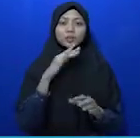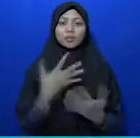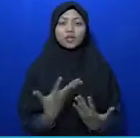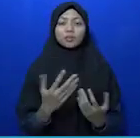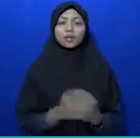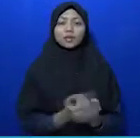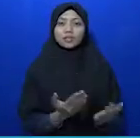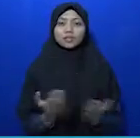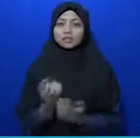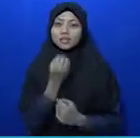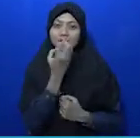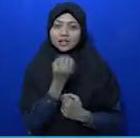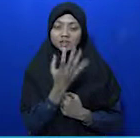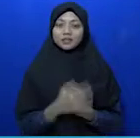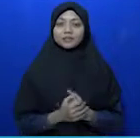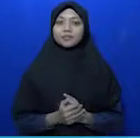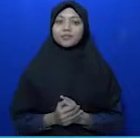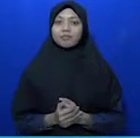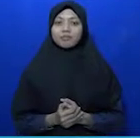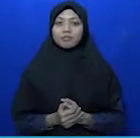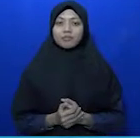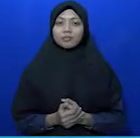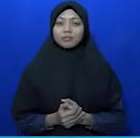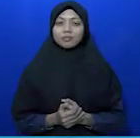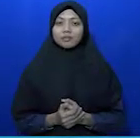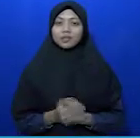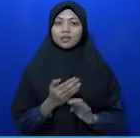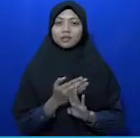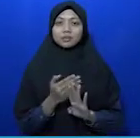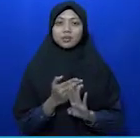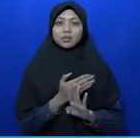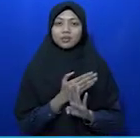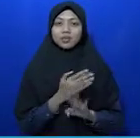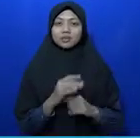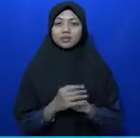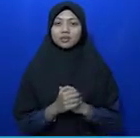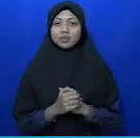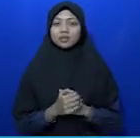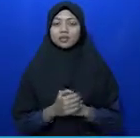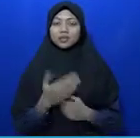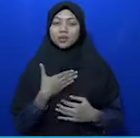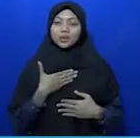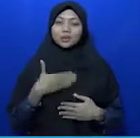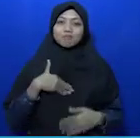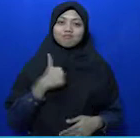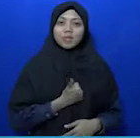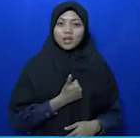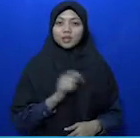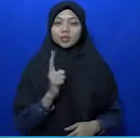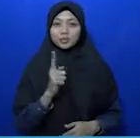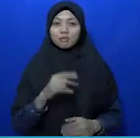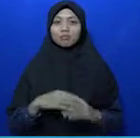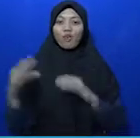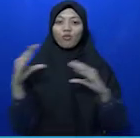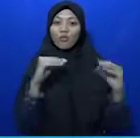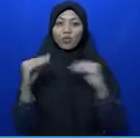Kami persilakan. Oke, terima kasih selamat datang. Sebenarnya saya appreciate gitu ya dengan forum semacam ini, saya terutama kali